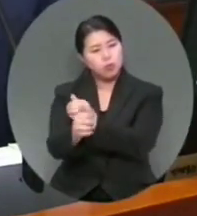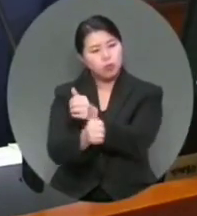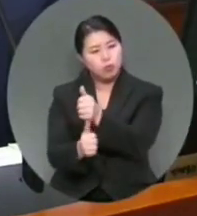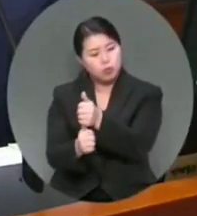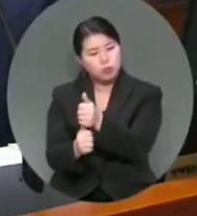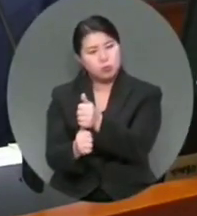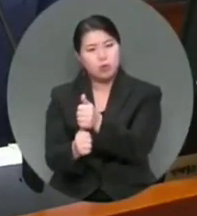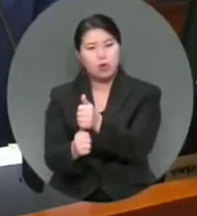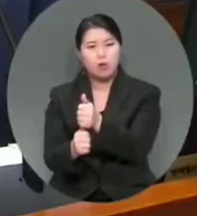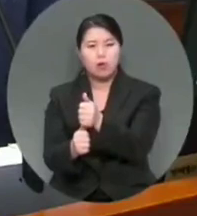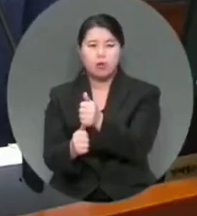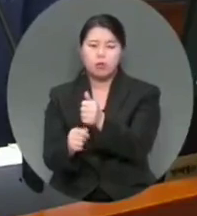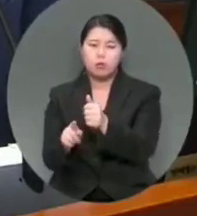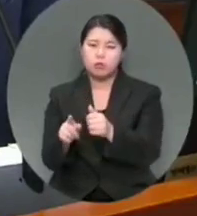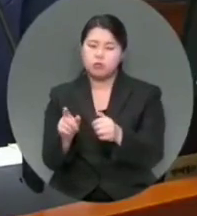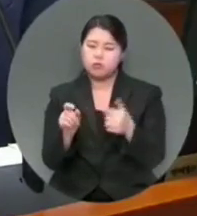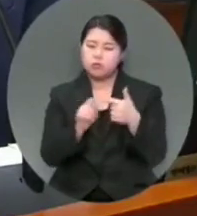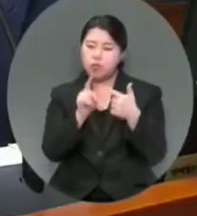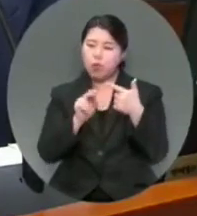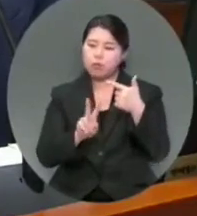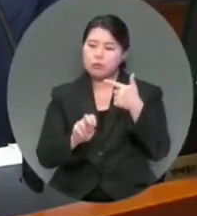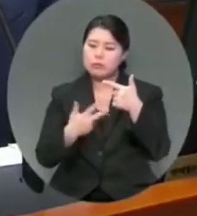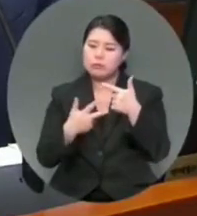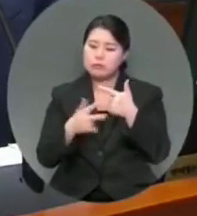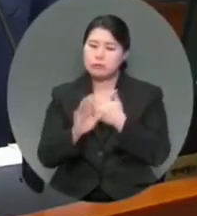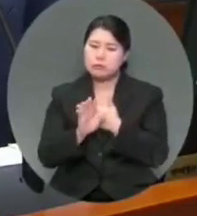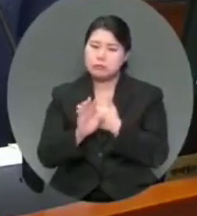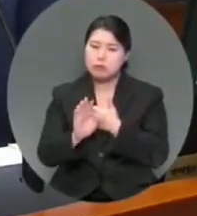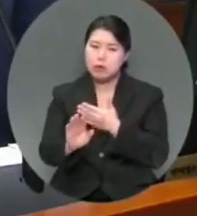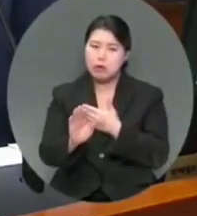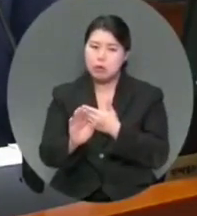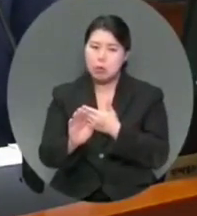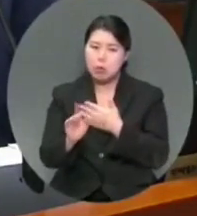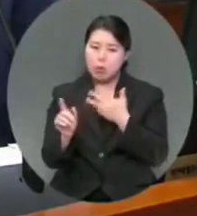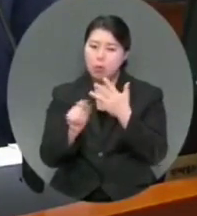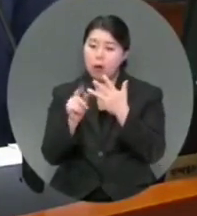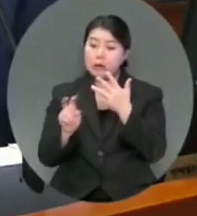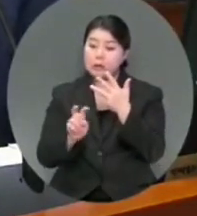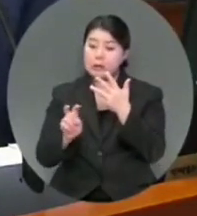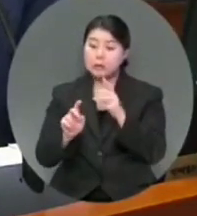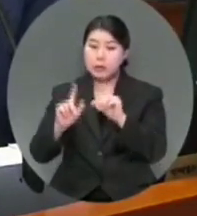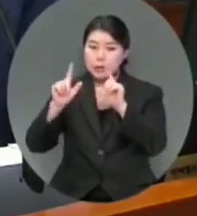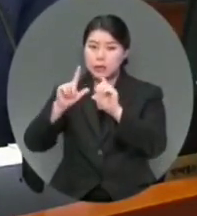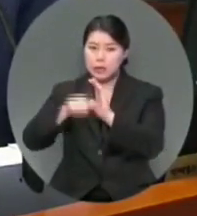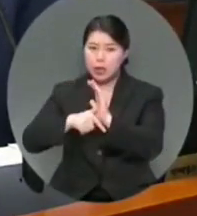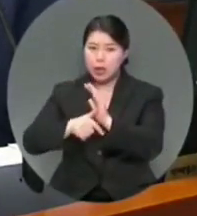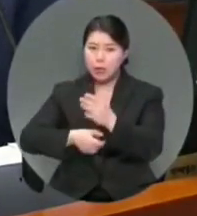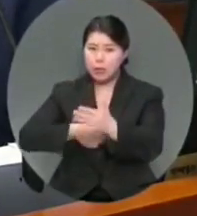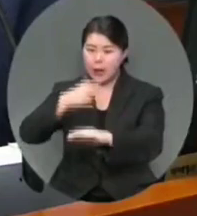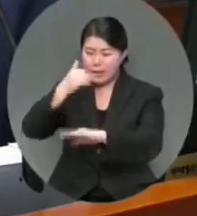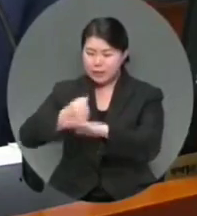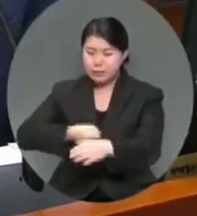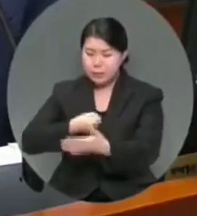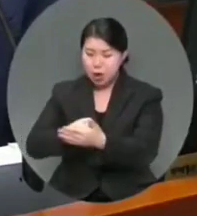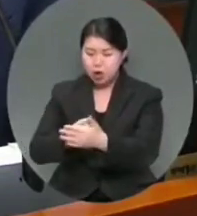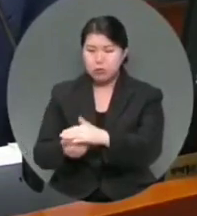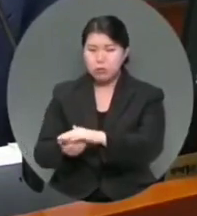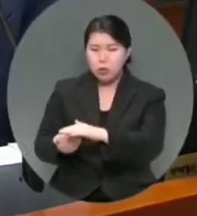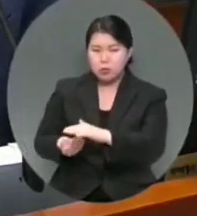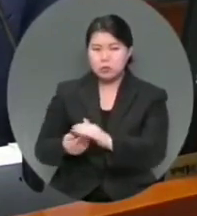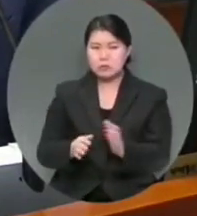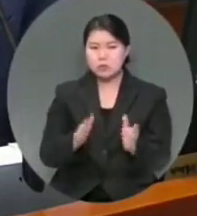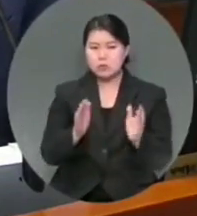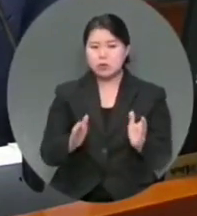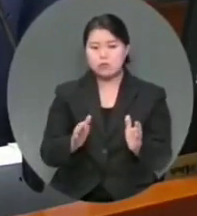것들이 6월 27일 이후로 8월 20일 날 최종안이 편성돼서 의결되기 전까지 뭐 국과심의 형식적인